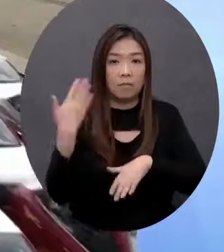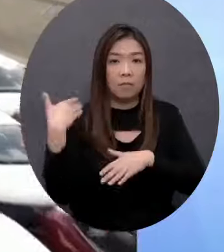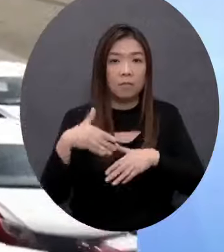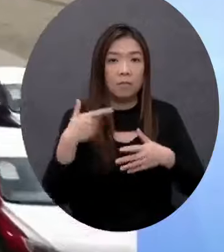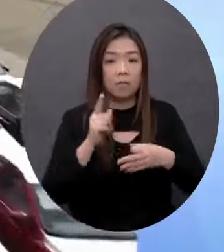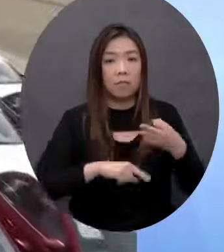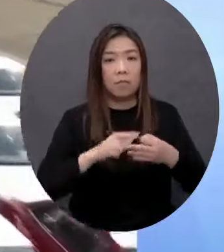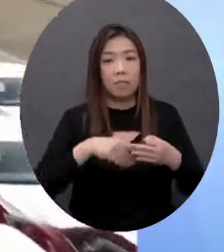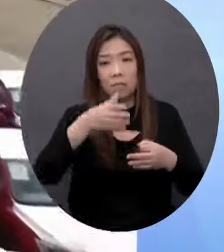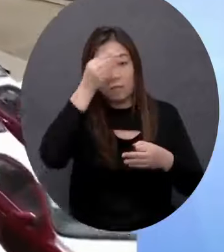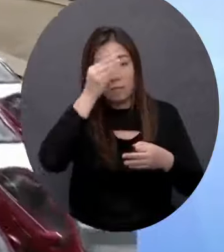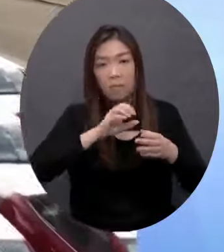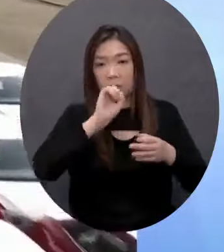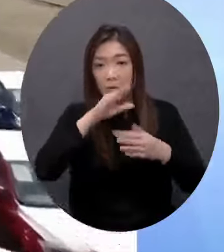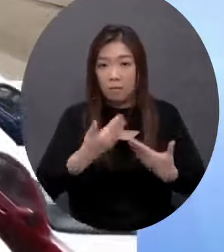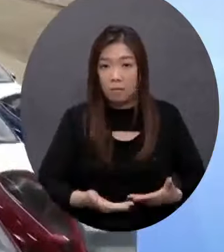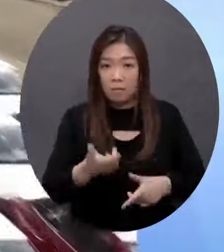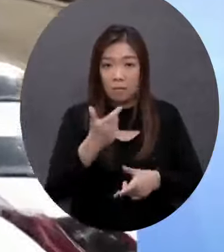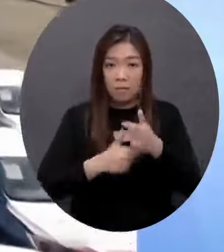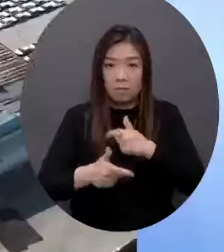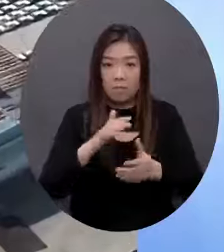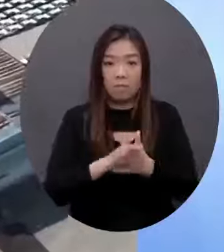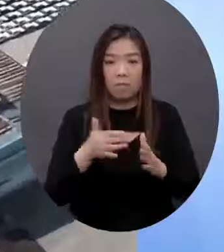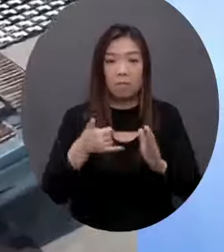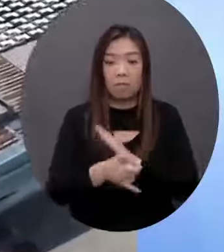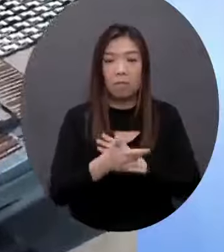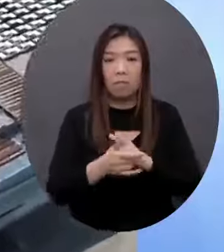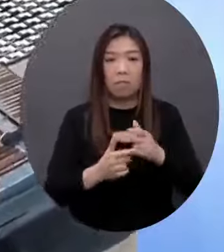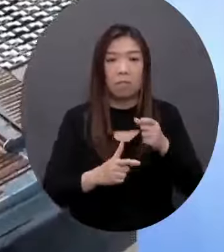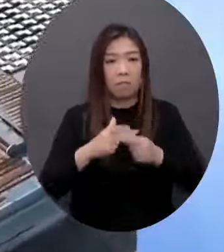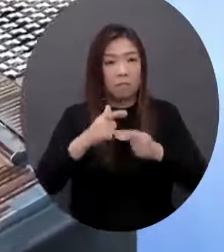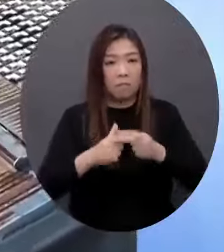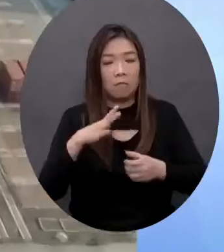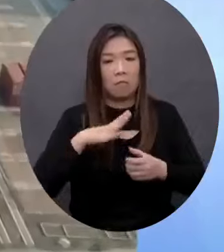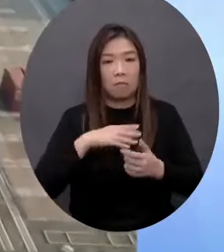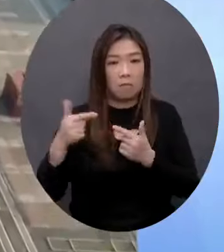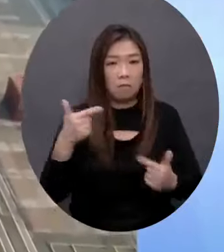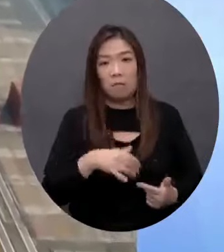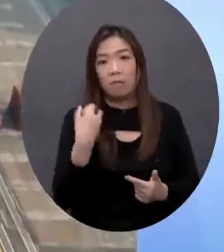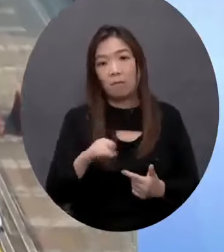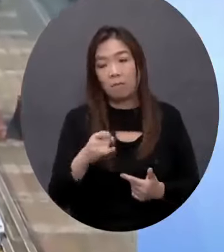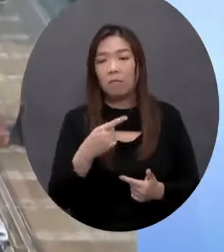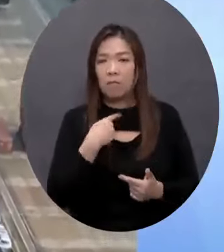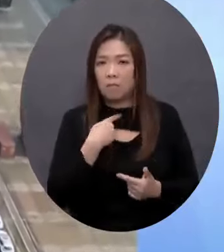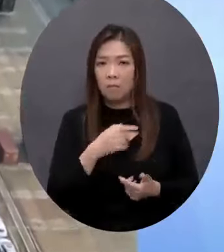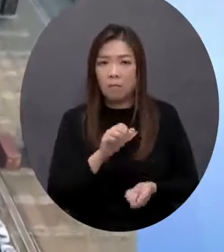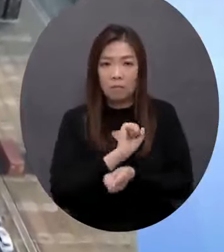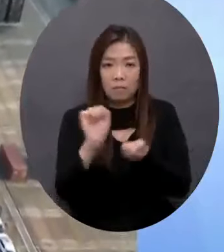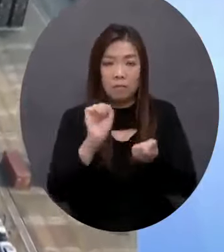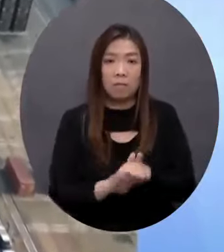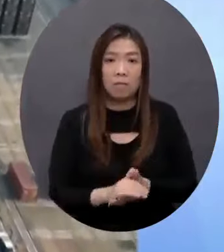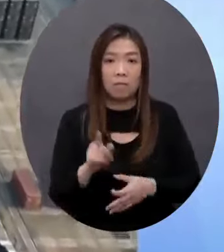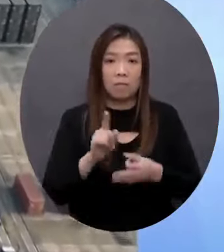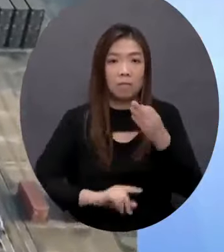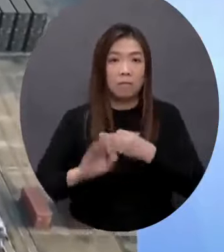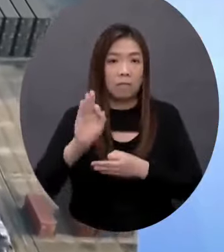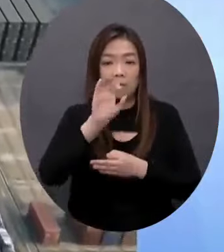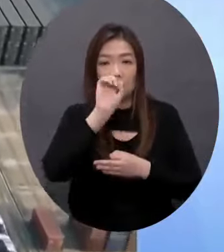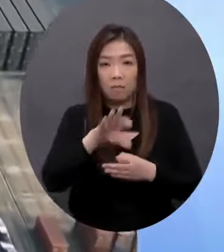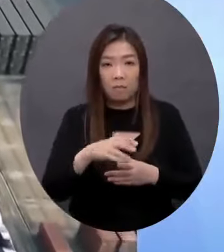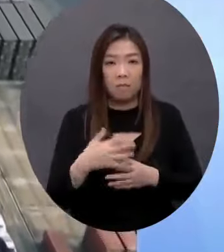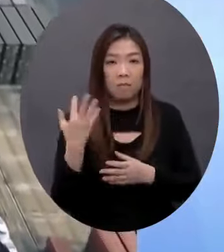表明，现时市场准入失衡情况不可以持续下去，需要得到解决。冯德莱恩重申，